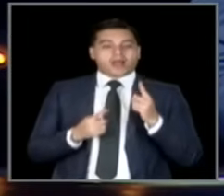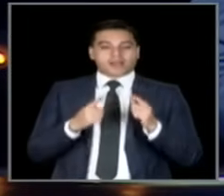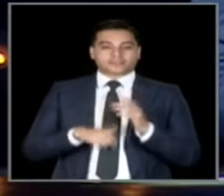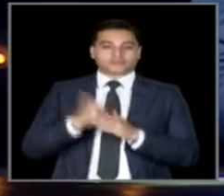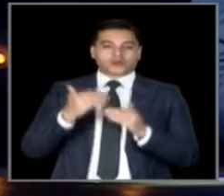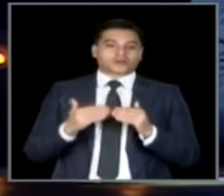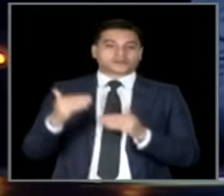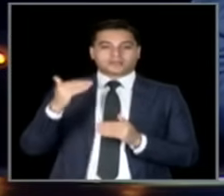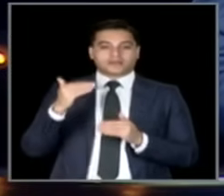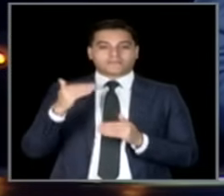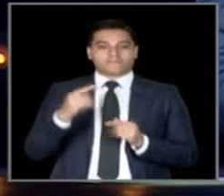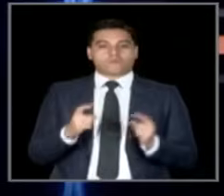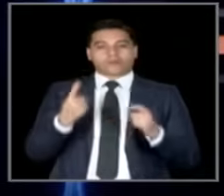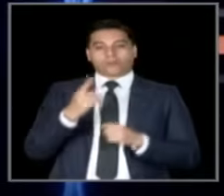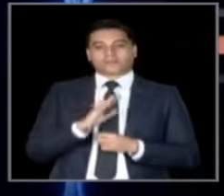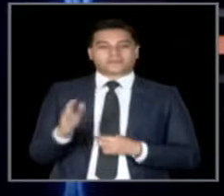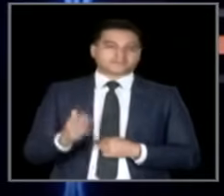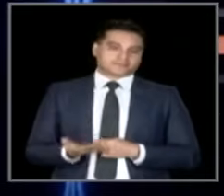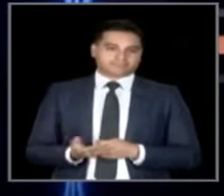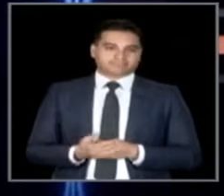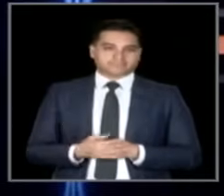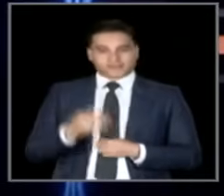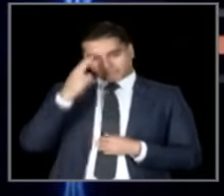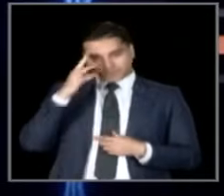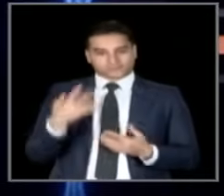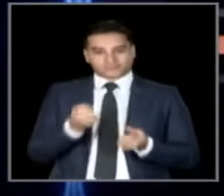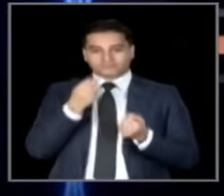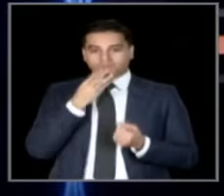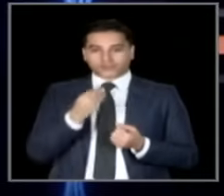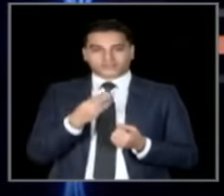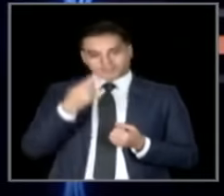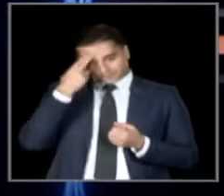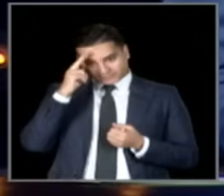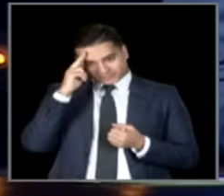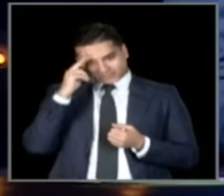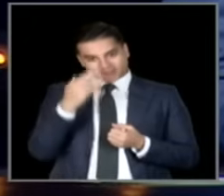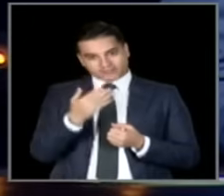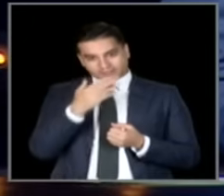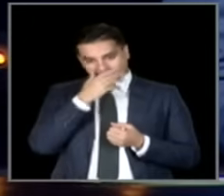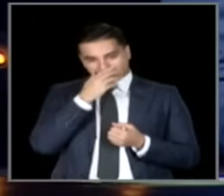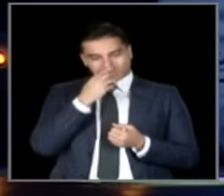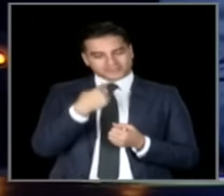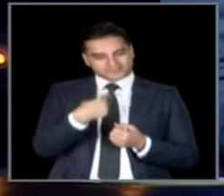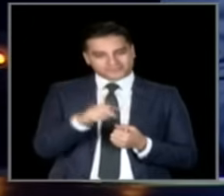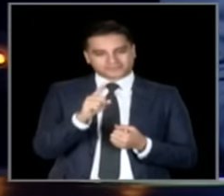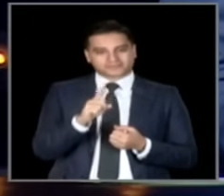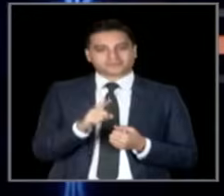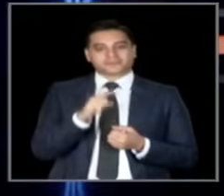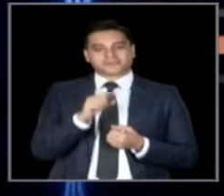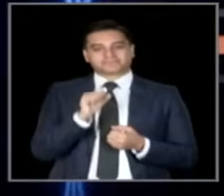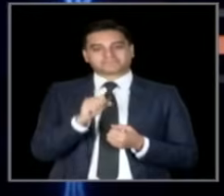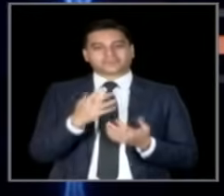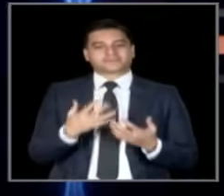تأهلت بمباراة واحدة. مين اللي أنقذكوا؟ مايلز لامسون. برافو